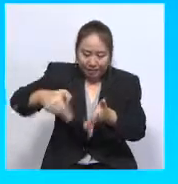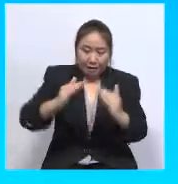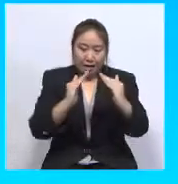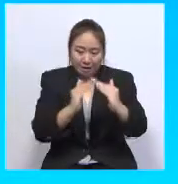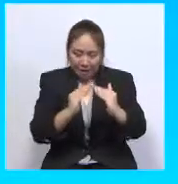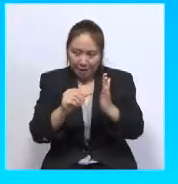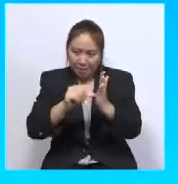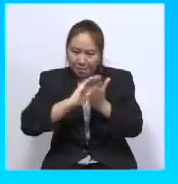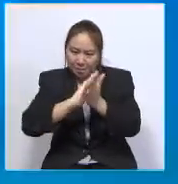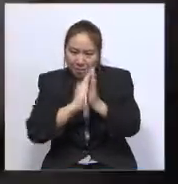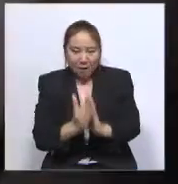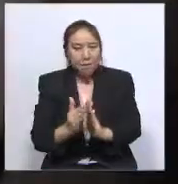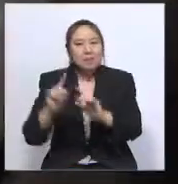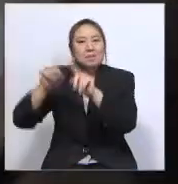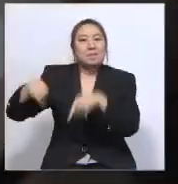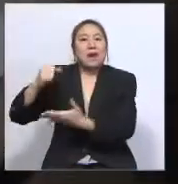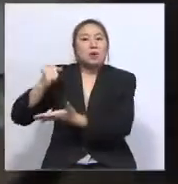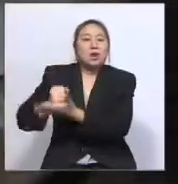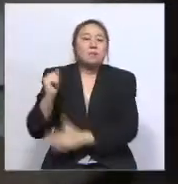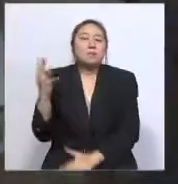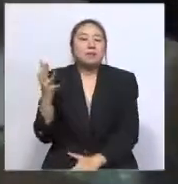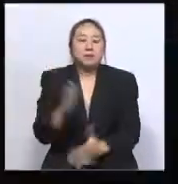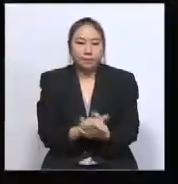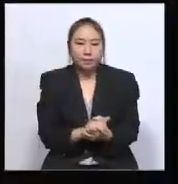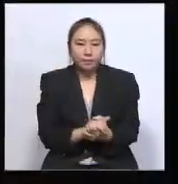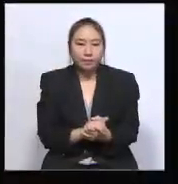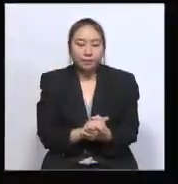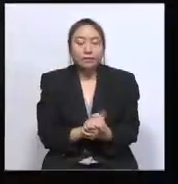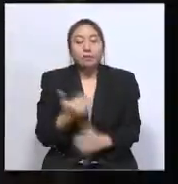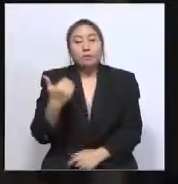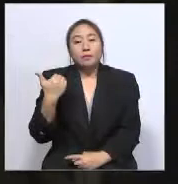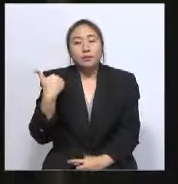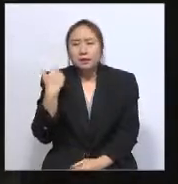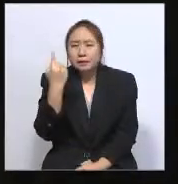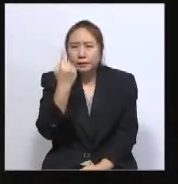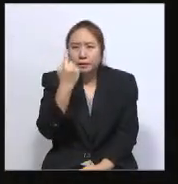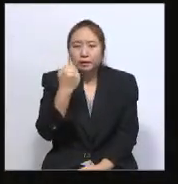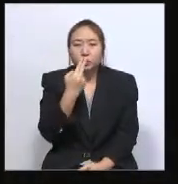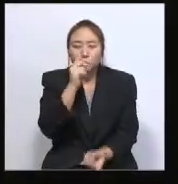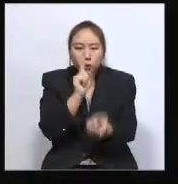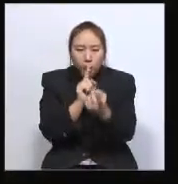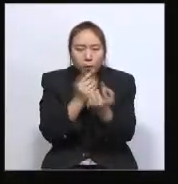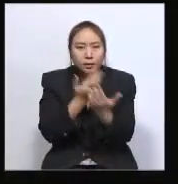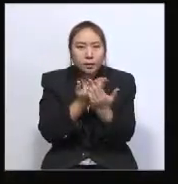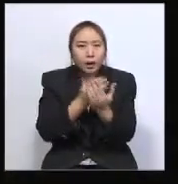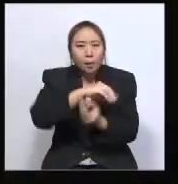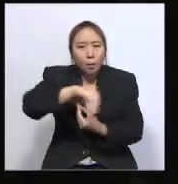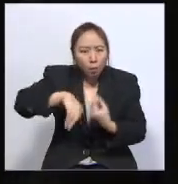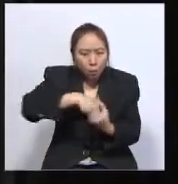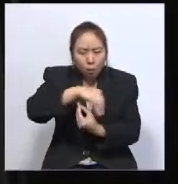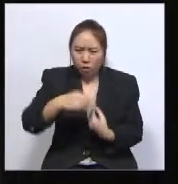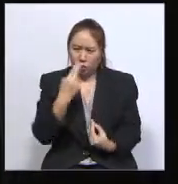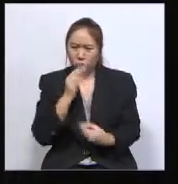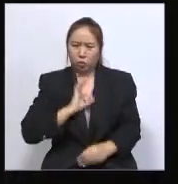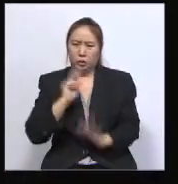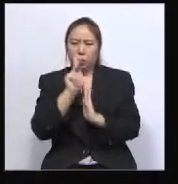ารโดยไม่ได้รับอนุญาตด้วยนะครับส่วนอีกหนึ่งกรณีนะครับที่พบเงินหมุนเวียนที่ไม่ชอบด้วยกฎห